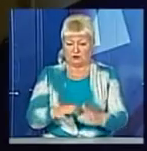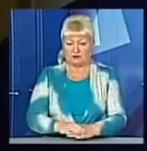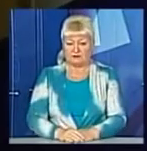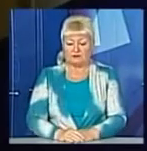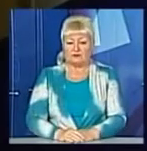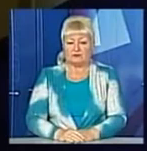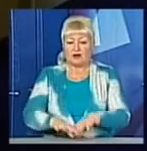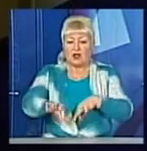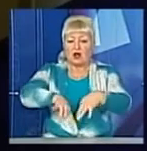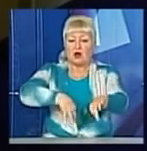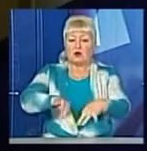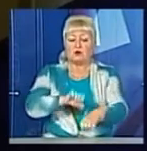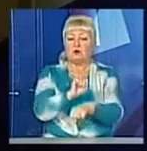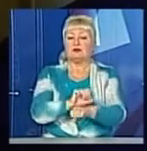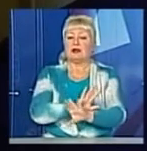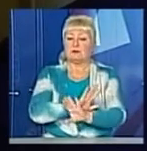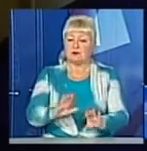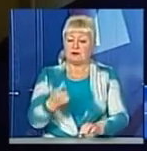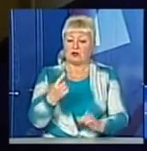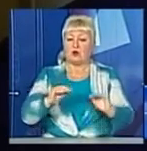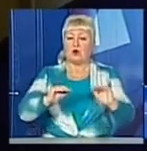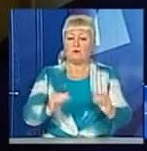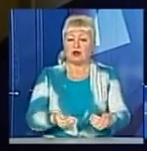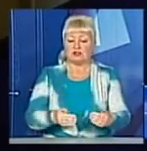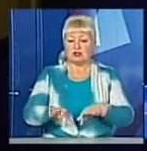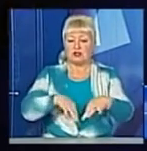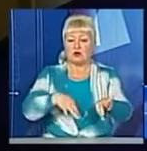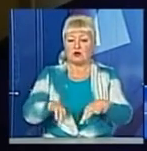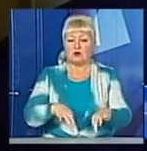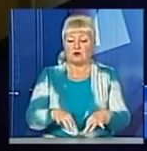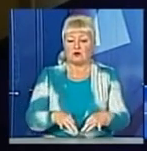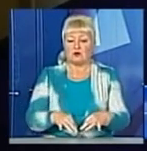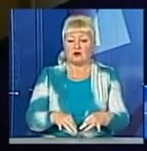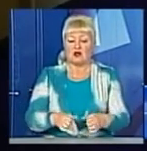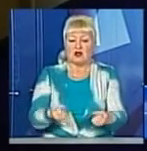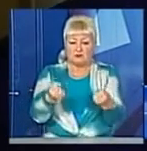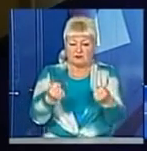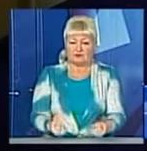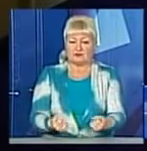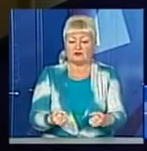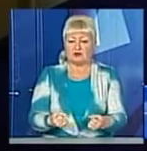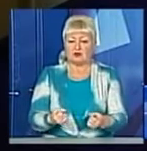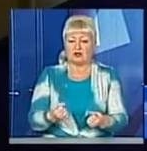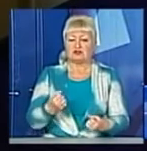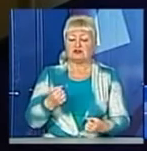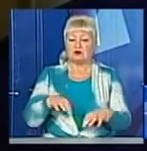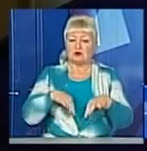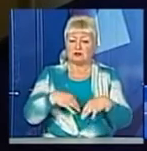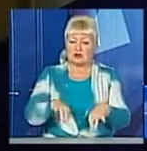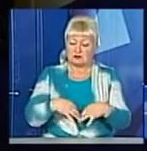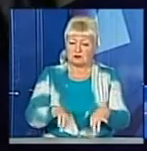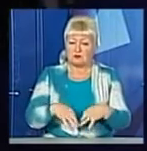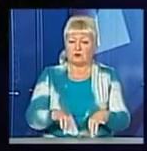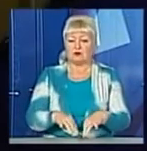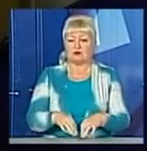Рух автомобілів не припинено, єдине обмежено рух великотонажного транспорту, тому що ми, звичайно,